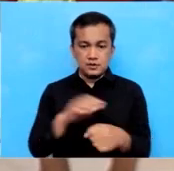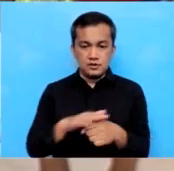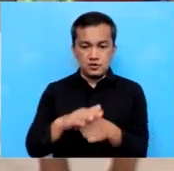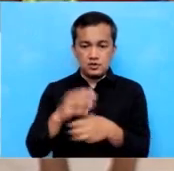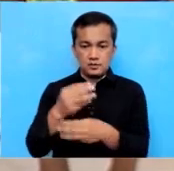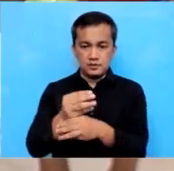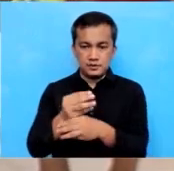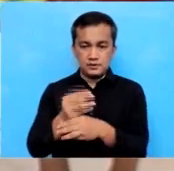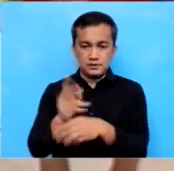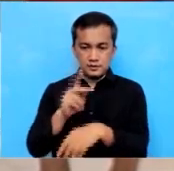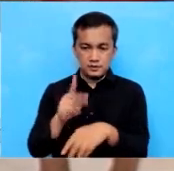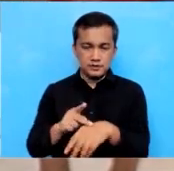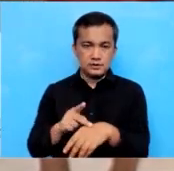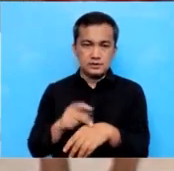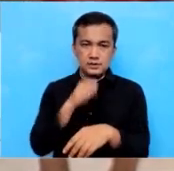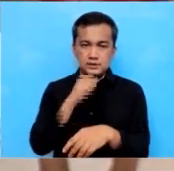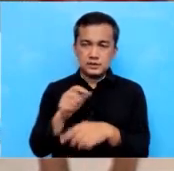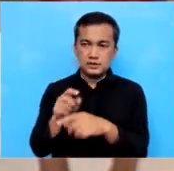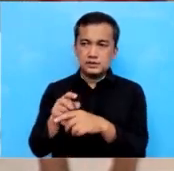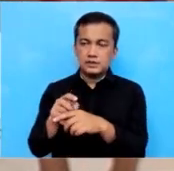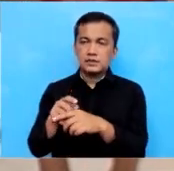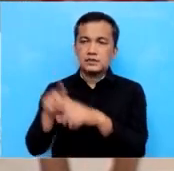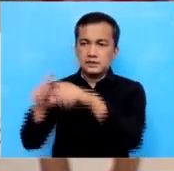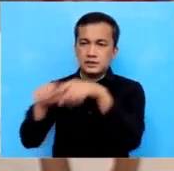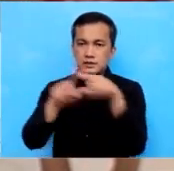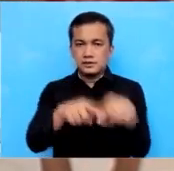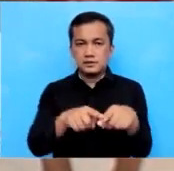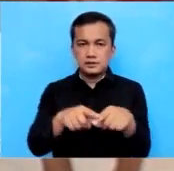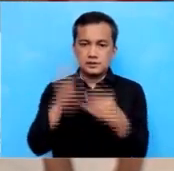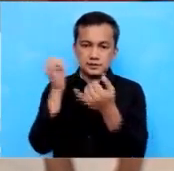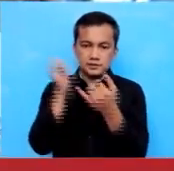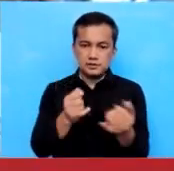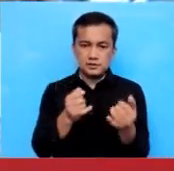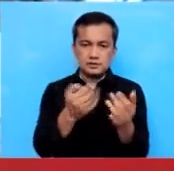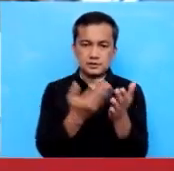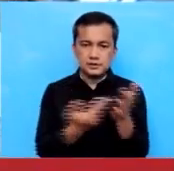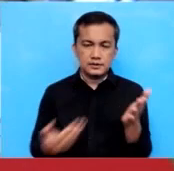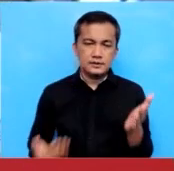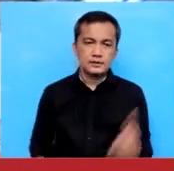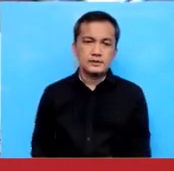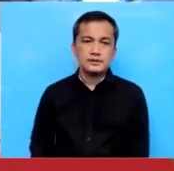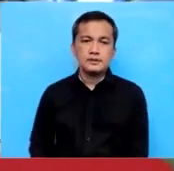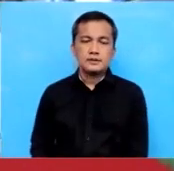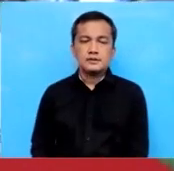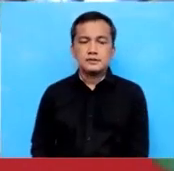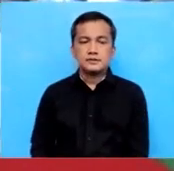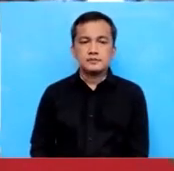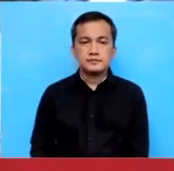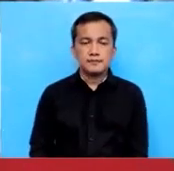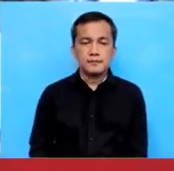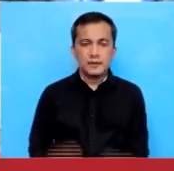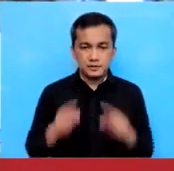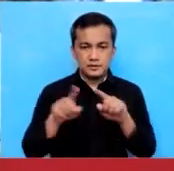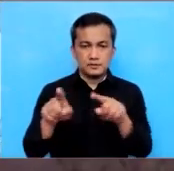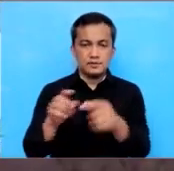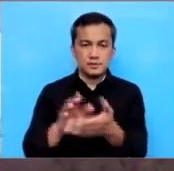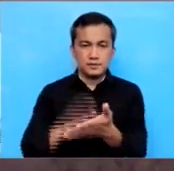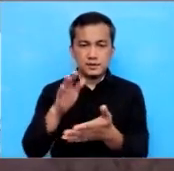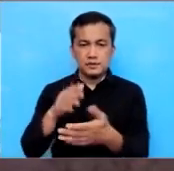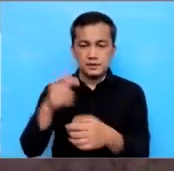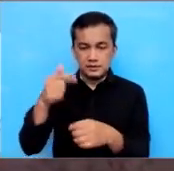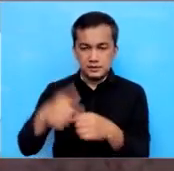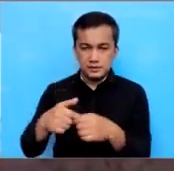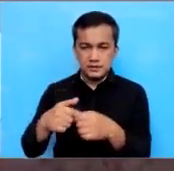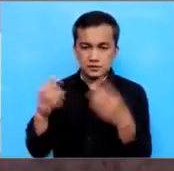bansa para hindi na tayo aasa lamang sa mga imported raw material. Kasabay daw kasi ng pagtaas ng krudo at ang giyera